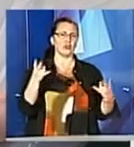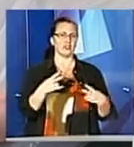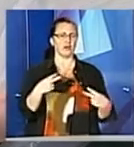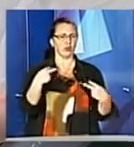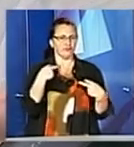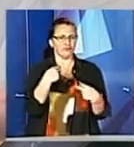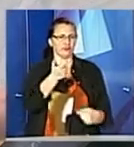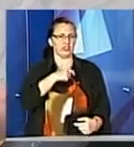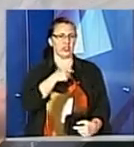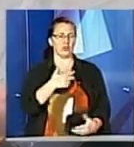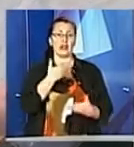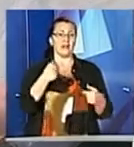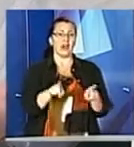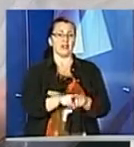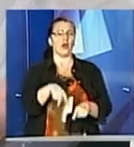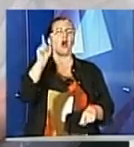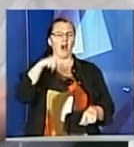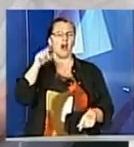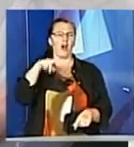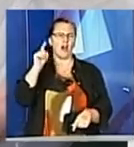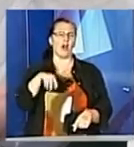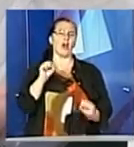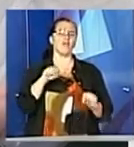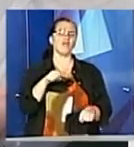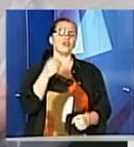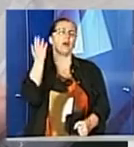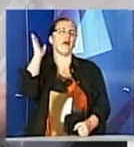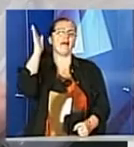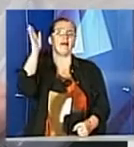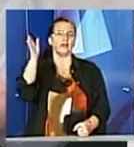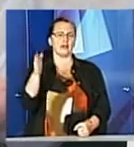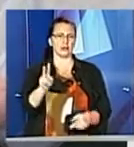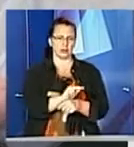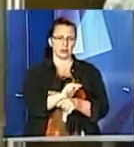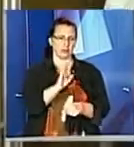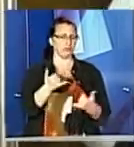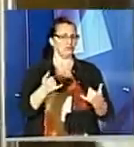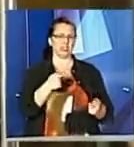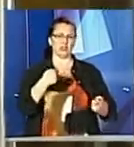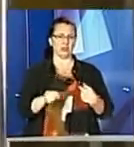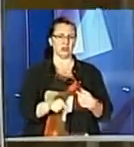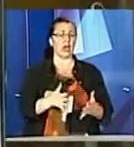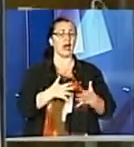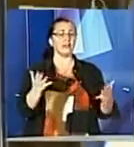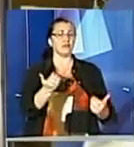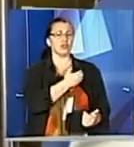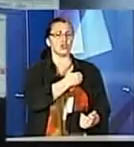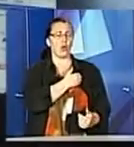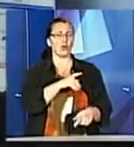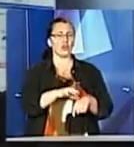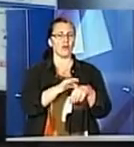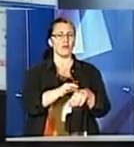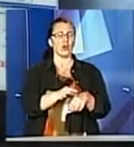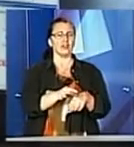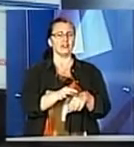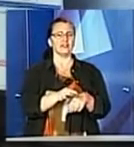нема такого, що приходять, кажуть, ми знаємо, але може колись полікуємося. Зовсім інакше. Та найбільше охочих пройти флюорографію.